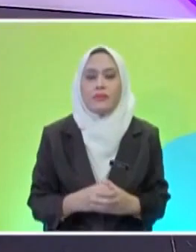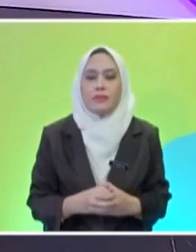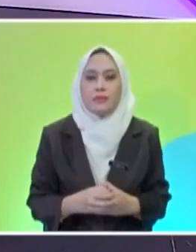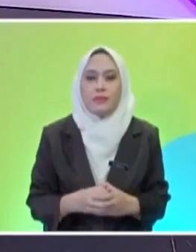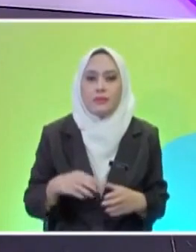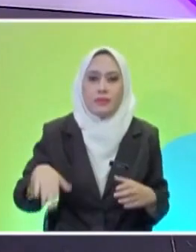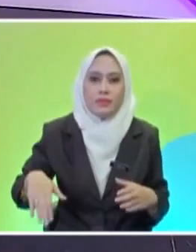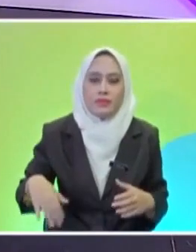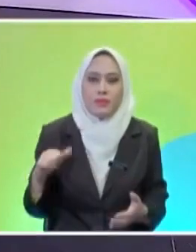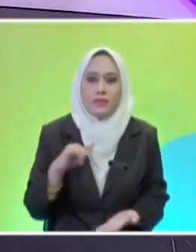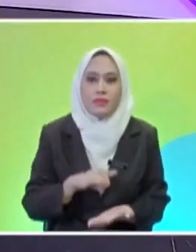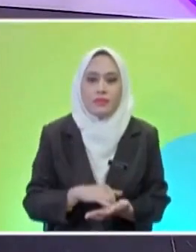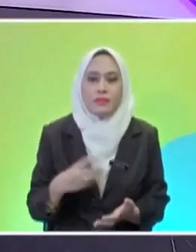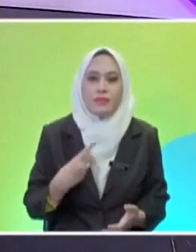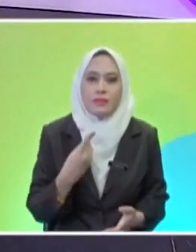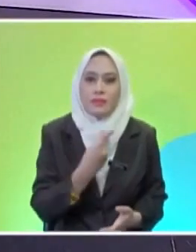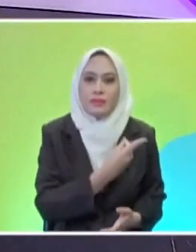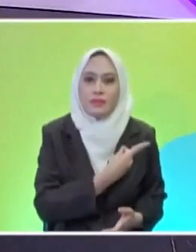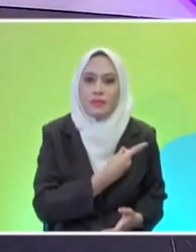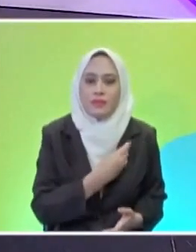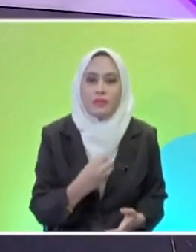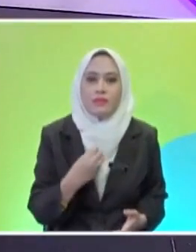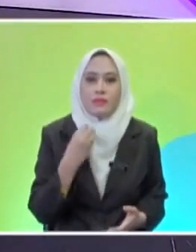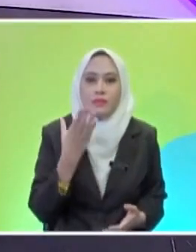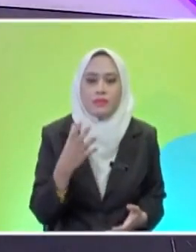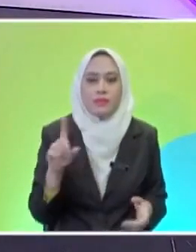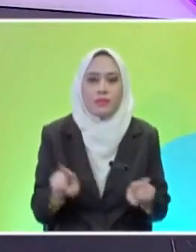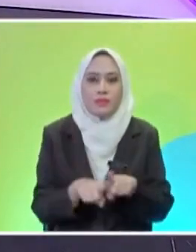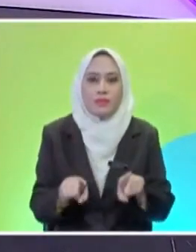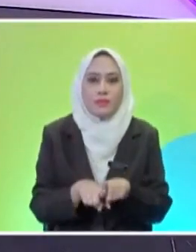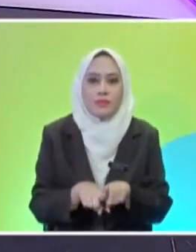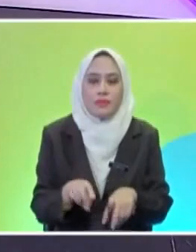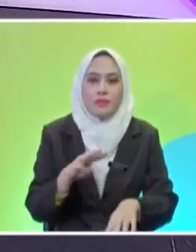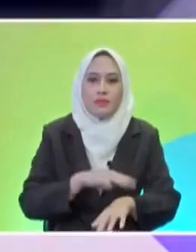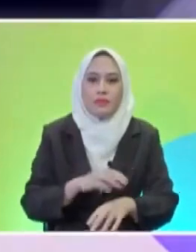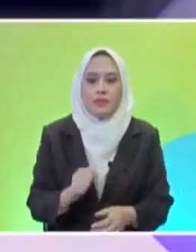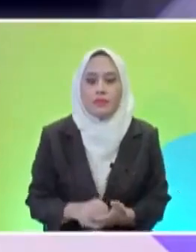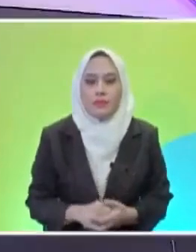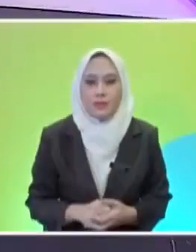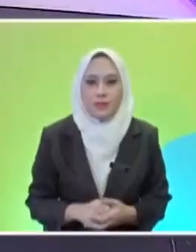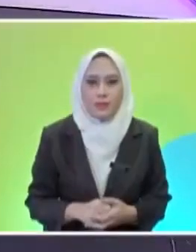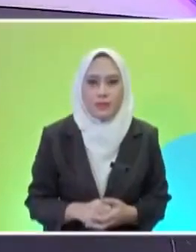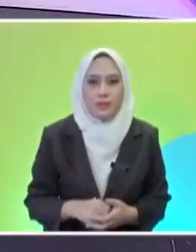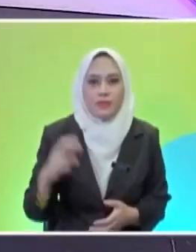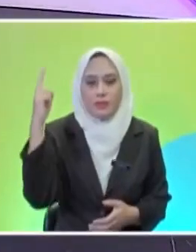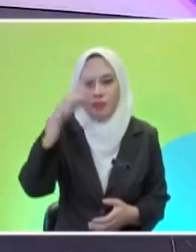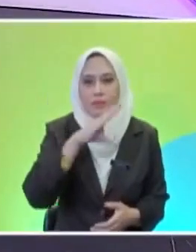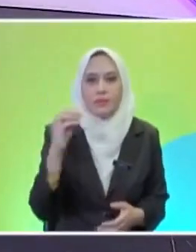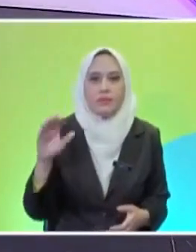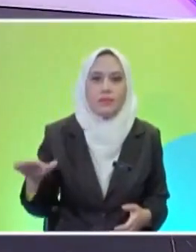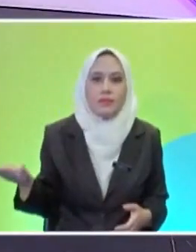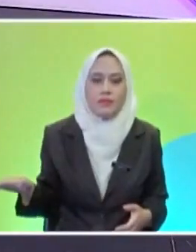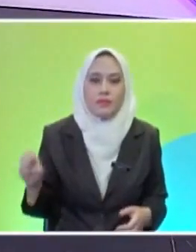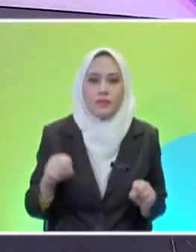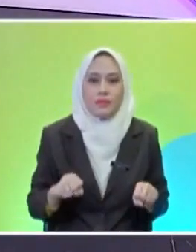kita akan sebut sama-sama perkataan waktu. Okey, jom. Okey, Hanif dan kawan-kawan boleh sebut. Yang